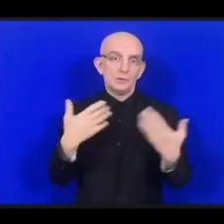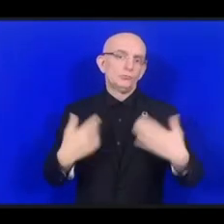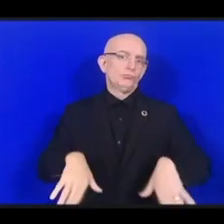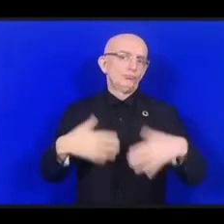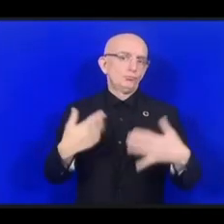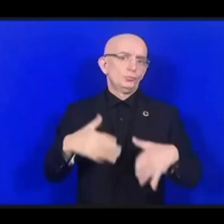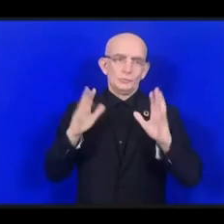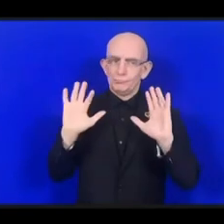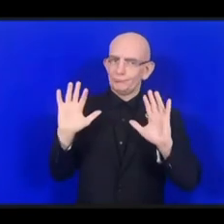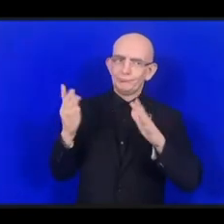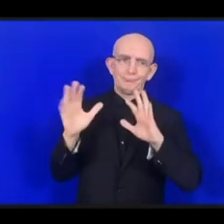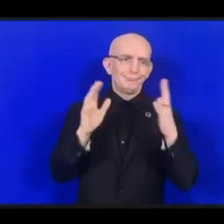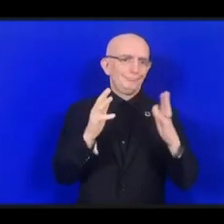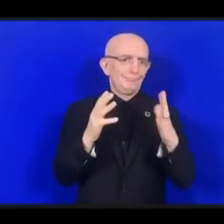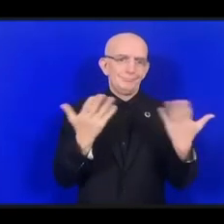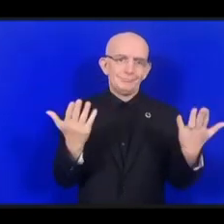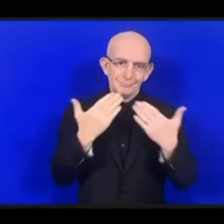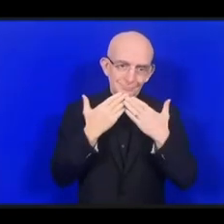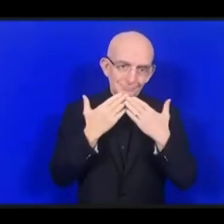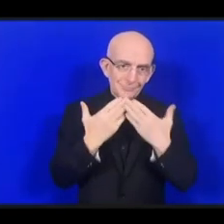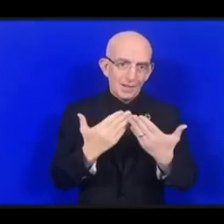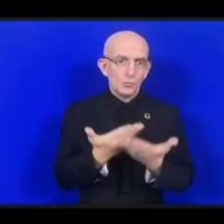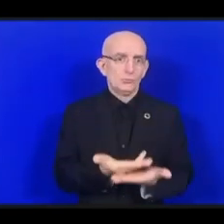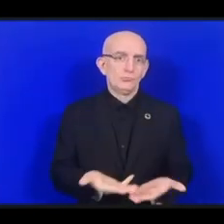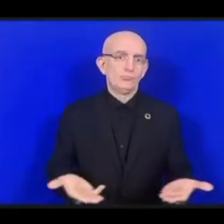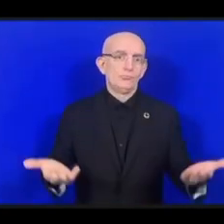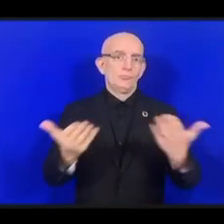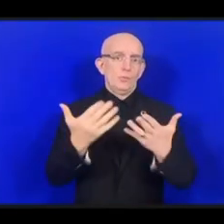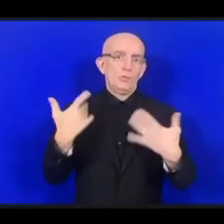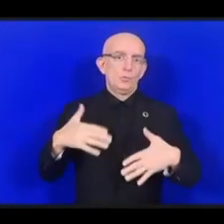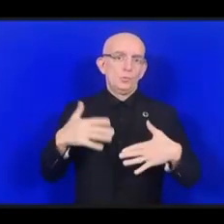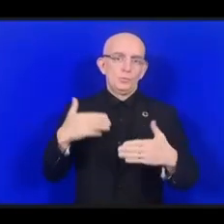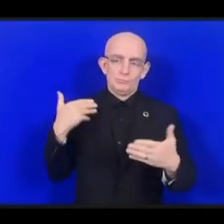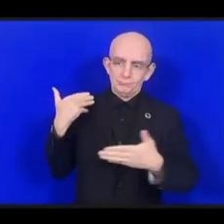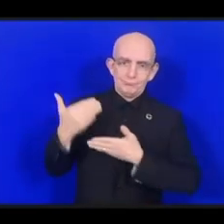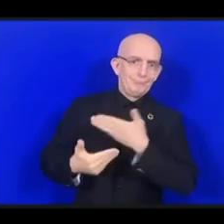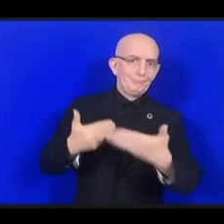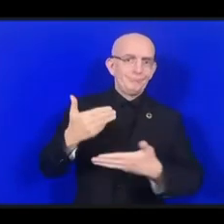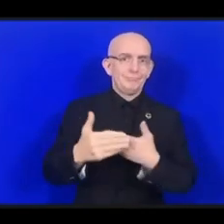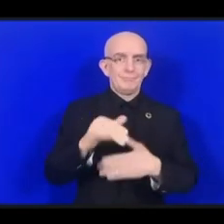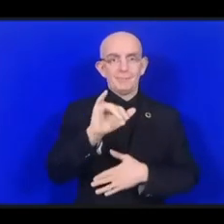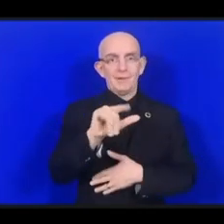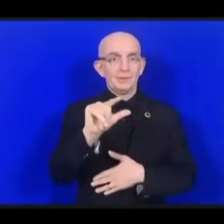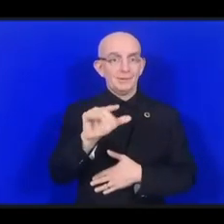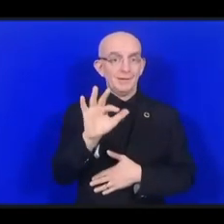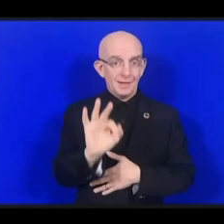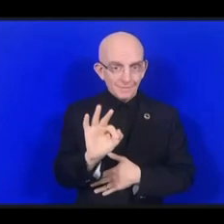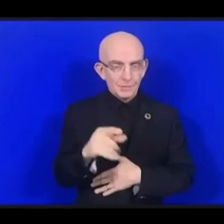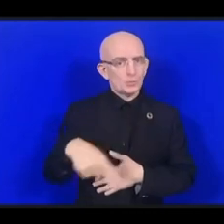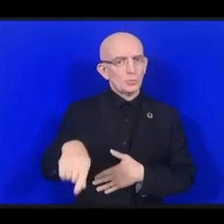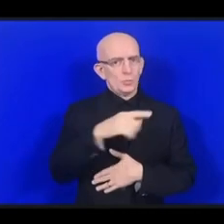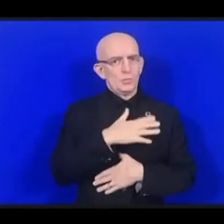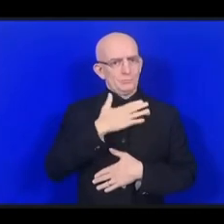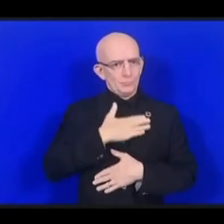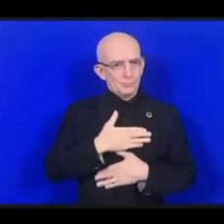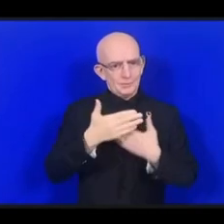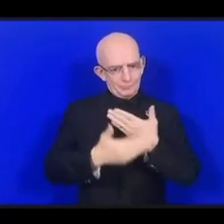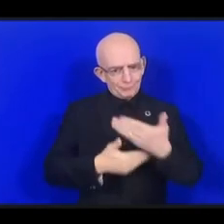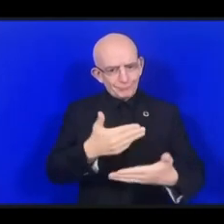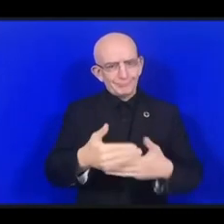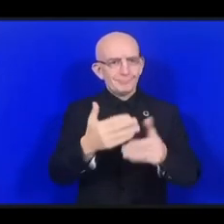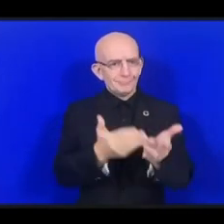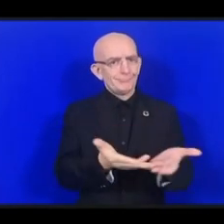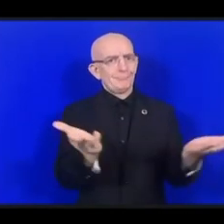savoir une participation et un engagement large inclusif et multipartiese prenante au cours des deux